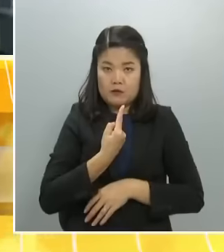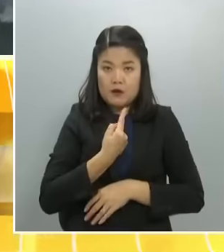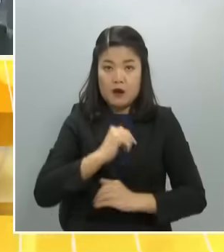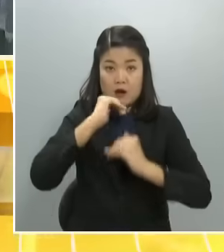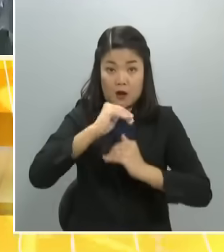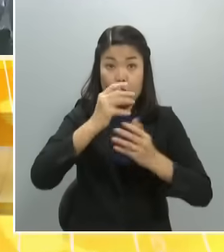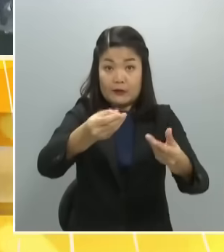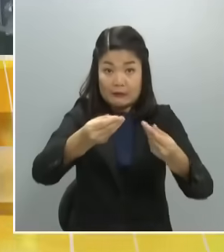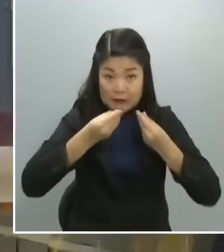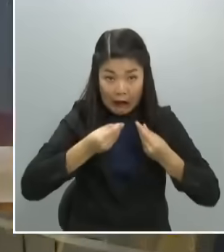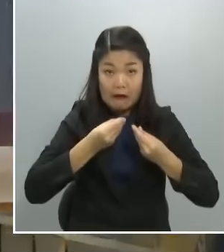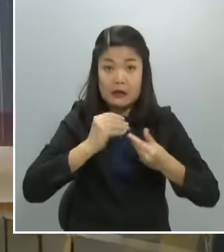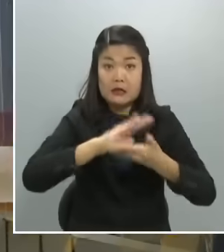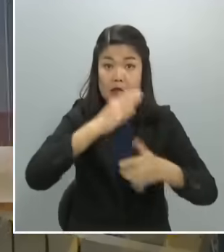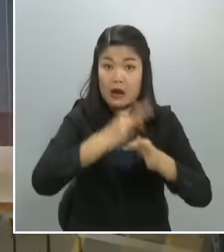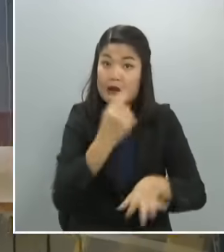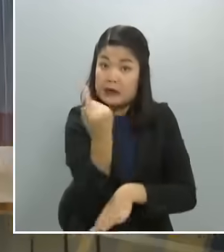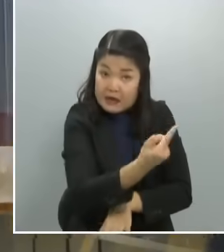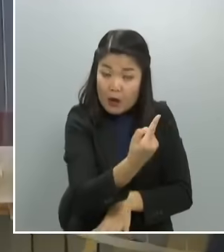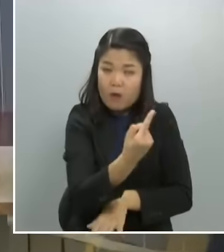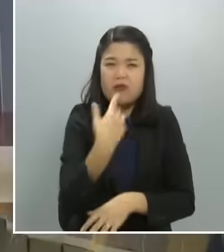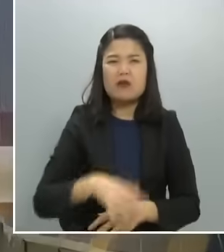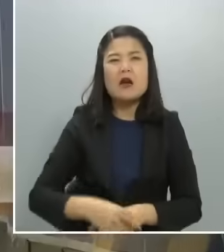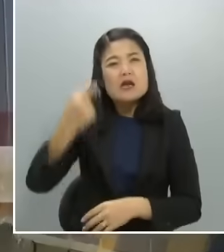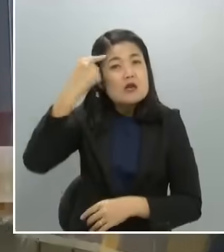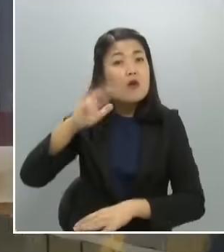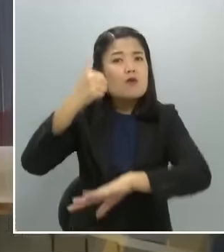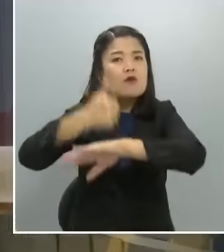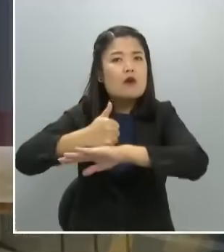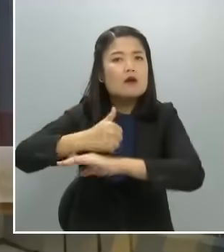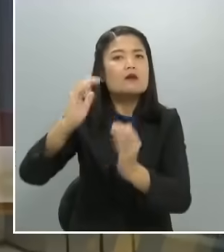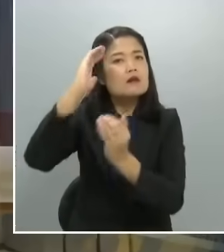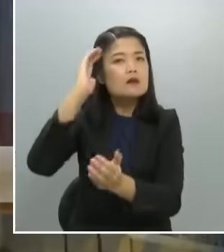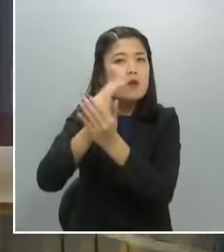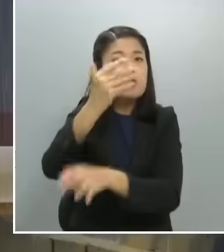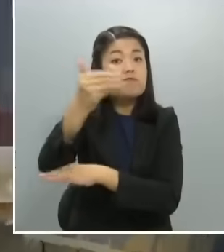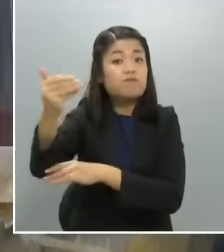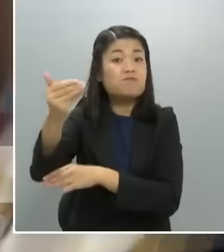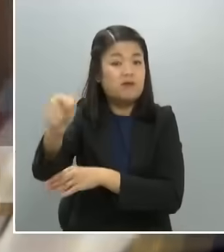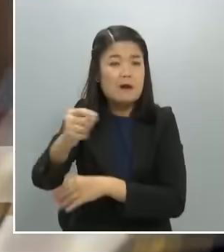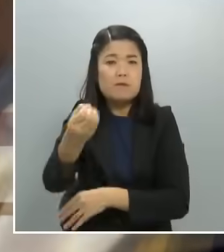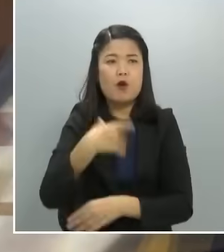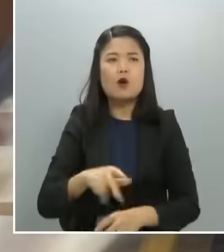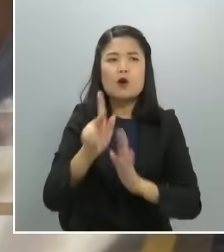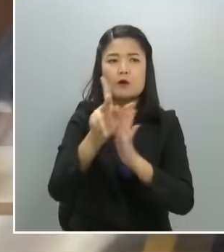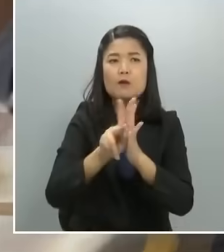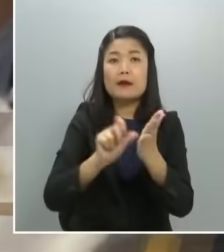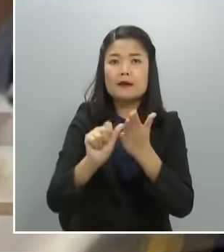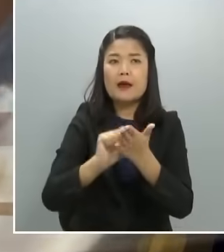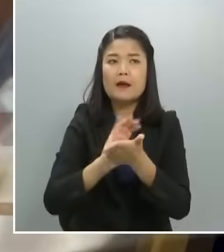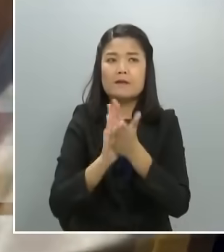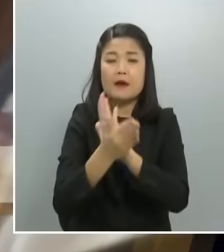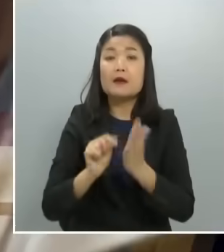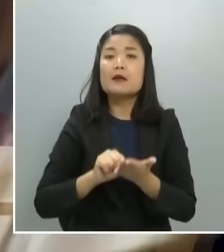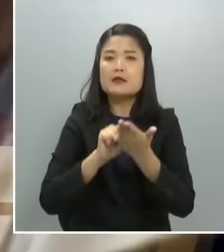ของท่านผบ.ตร.ค่ะพลตำรวจเอกต่อศักดิ์สุขวิมลว่าการเสนอแก้ไขกฎหมายเกี่ยวกับการเปิดบัญชีเนี่ยอาจจะเสนอให้เปิด